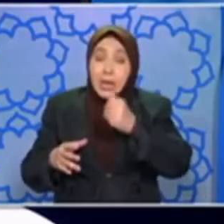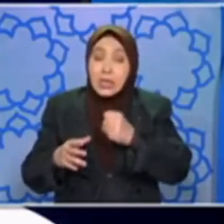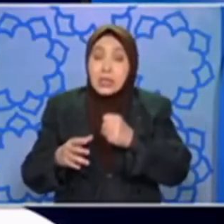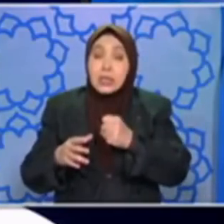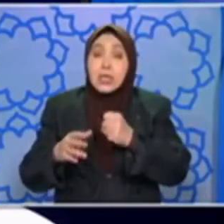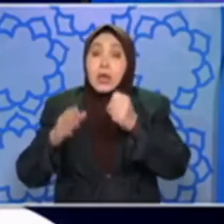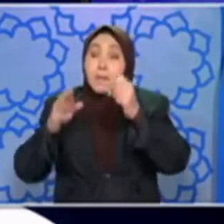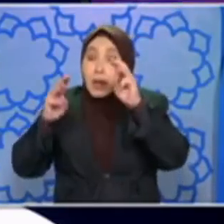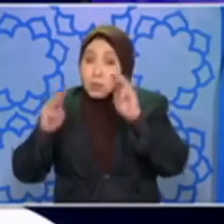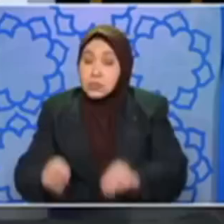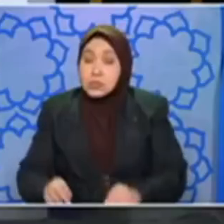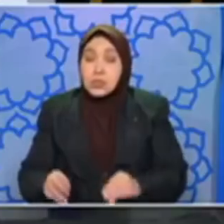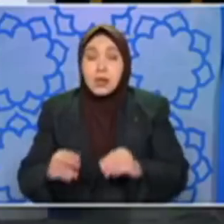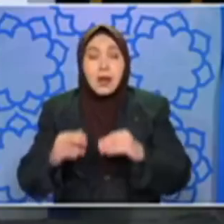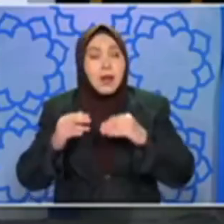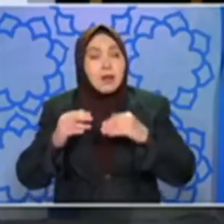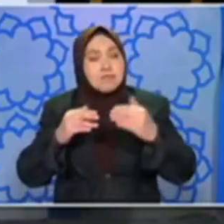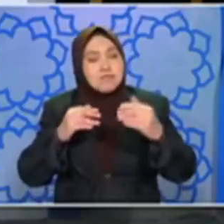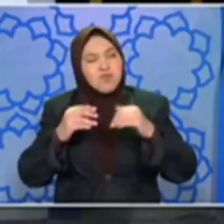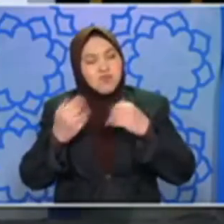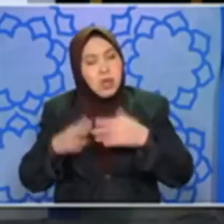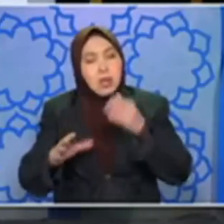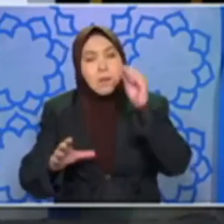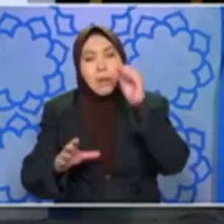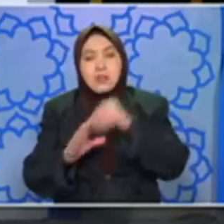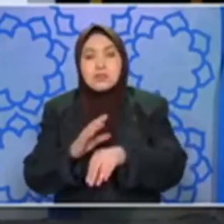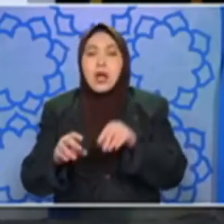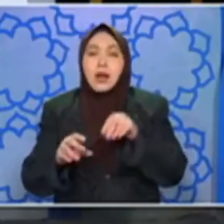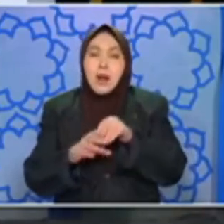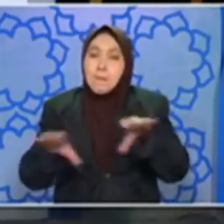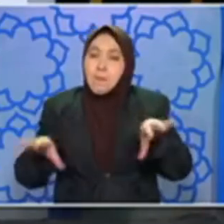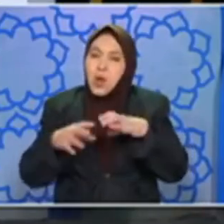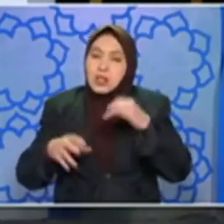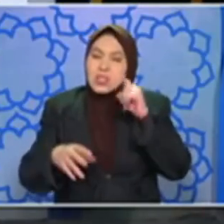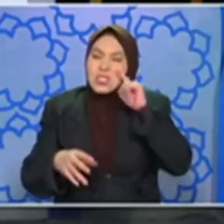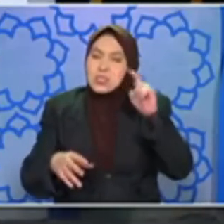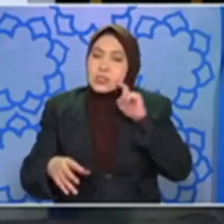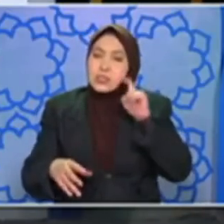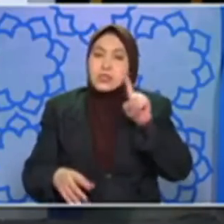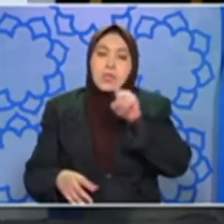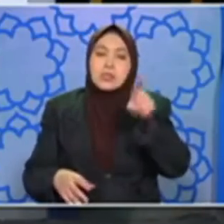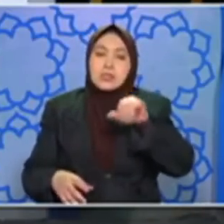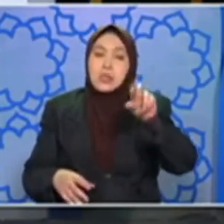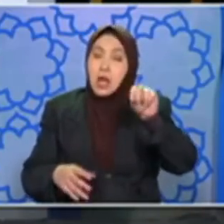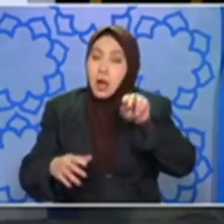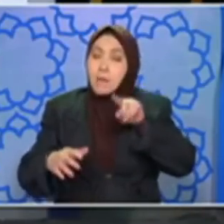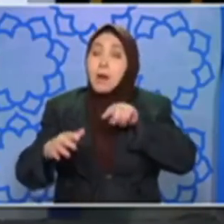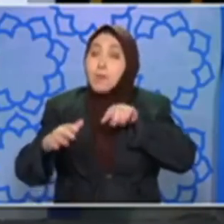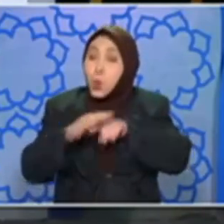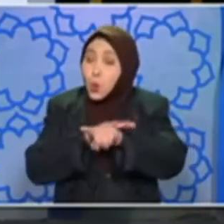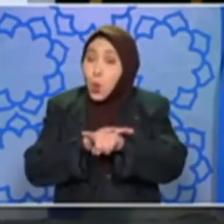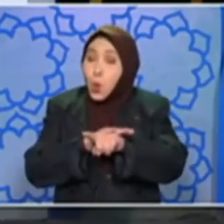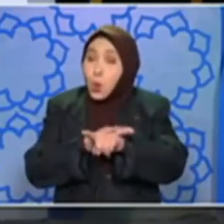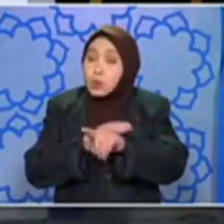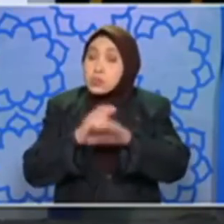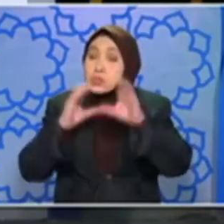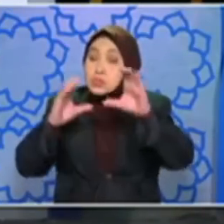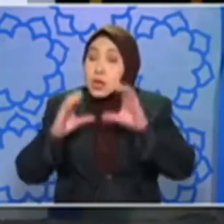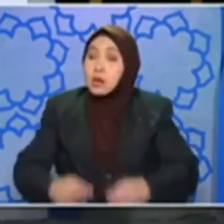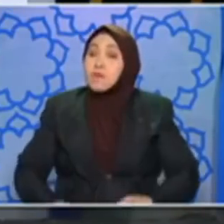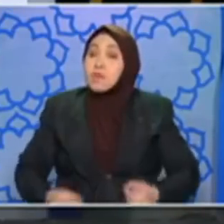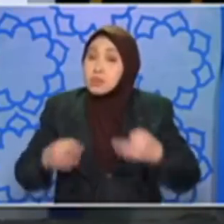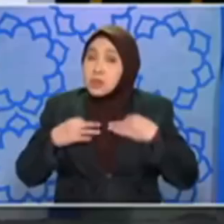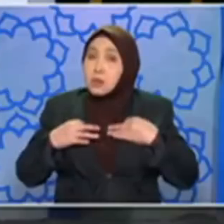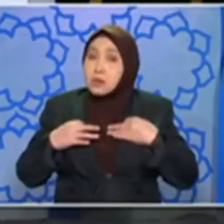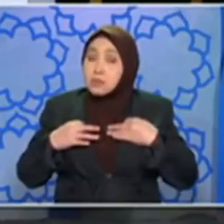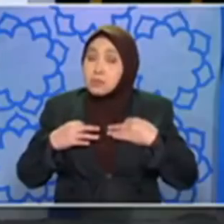bila taqrabuz zina, Ustaz. Membunuh spiritual. Lepas ini kita akan bincang tentang membunuh secara fizikal. Membunuh spiritual ini